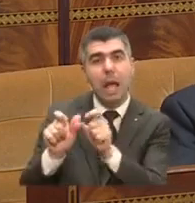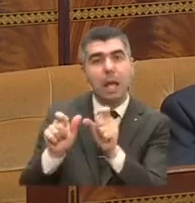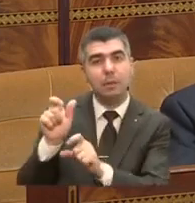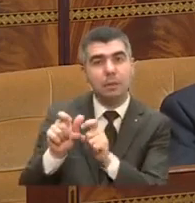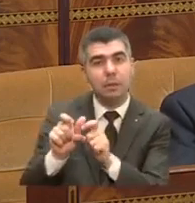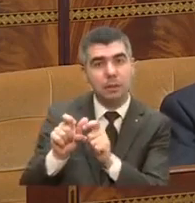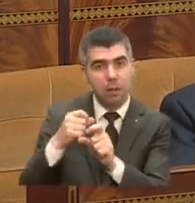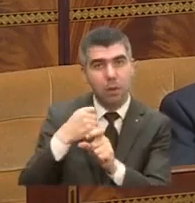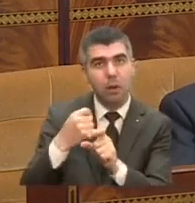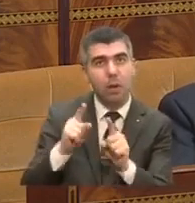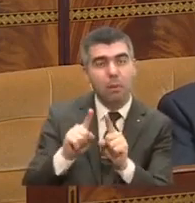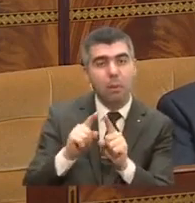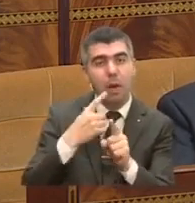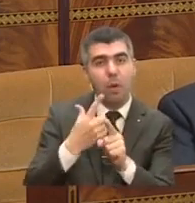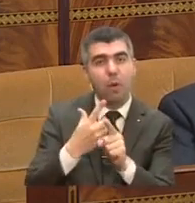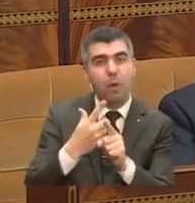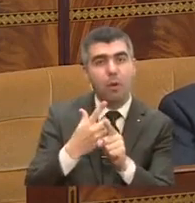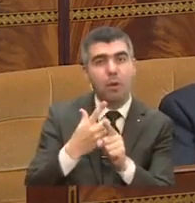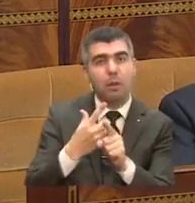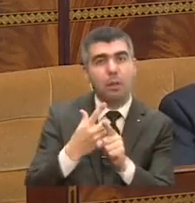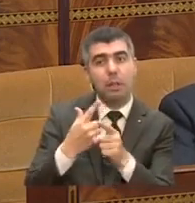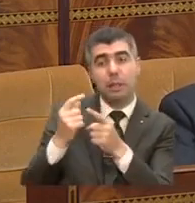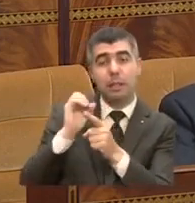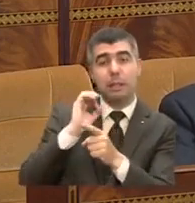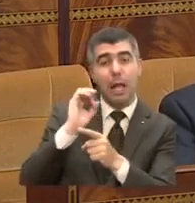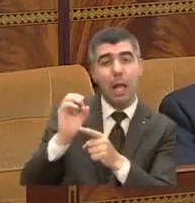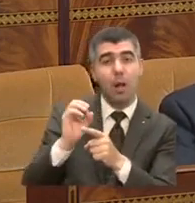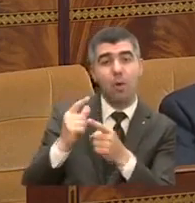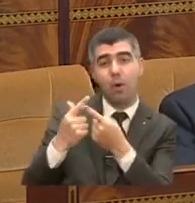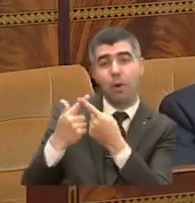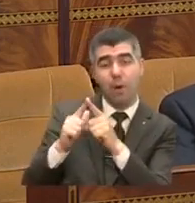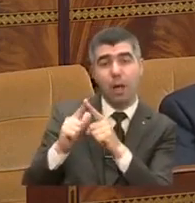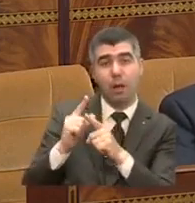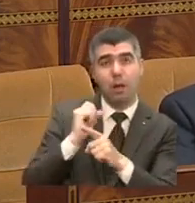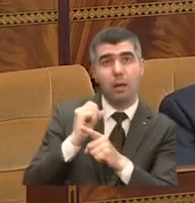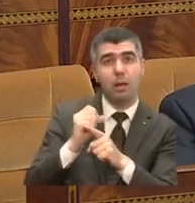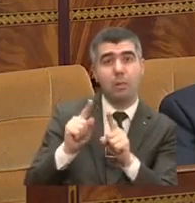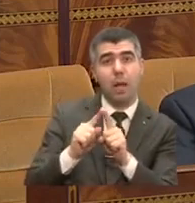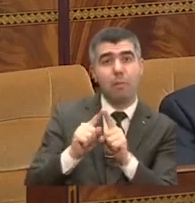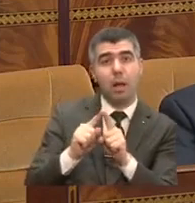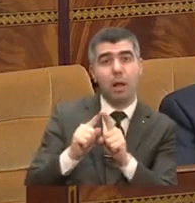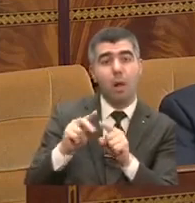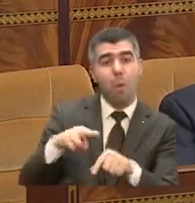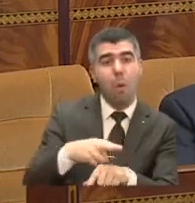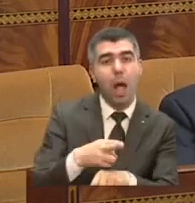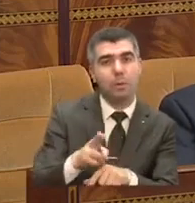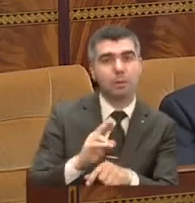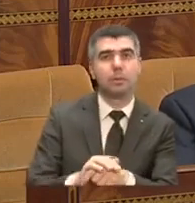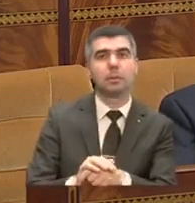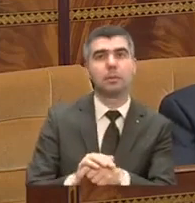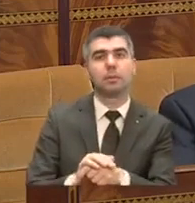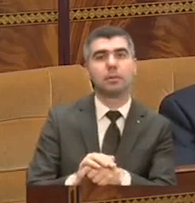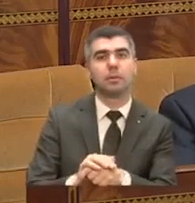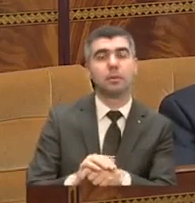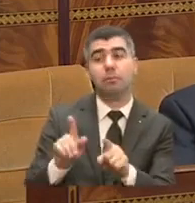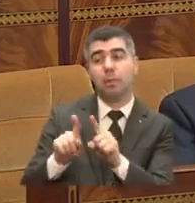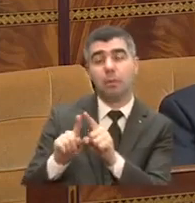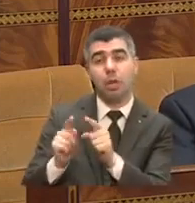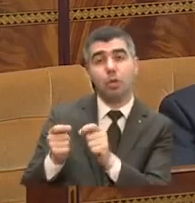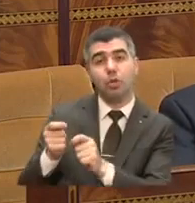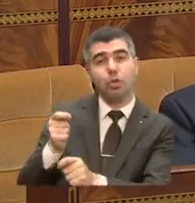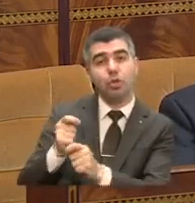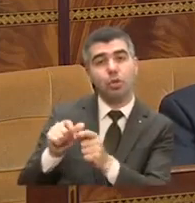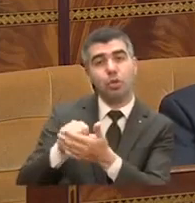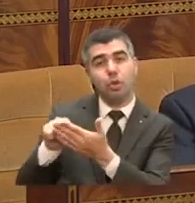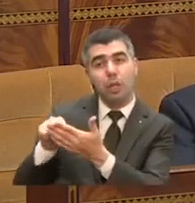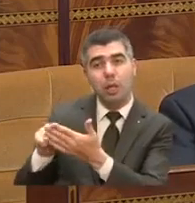باقي كتشرب من الماء ديال إفرض، كنقول لها حنا إفرض بالشلحة، الماء ديال الضايع. الناس مازال كتشري السيتيرنات ب 600 درهم